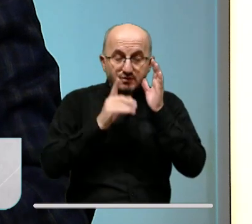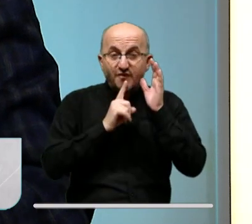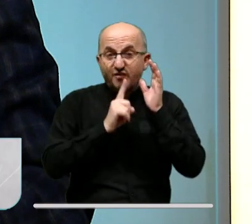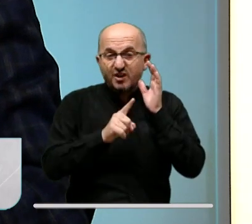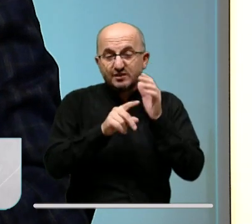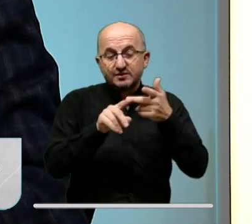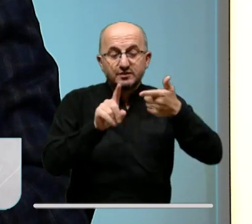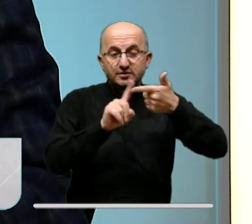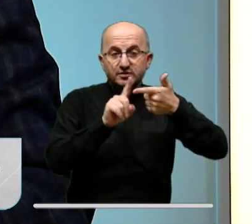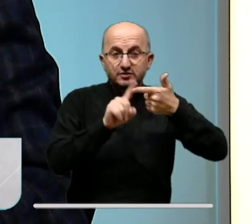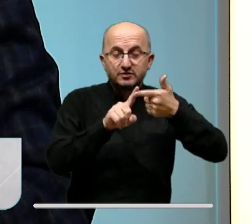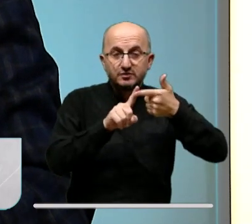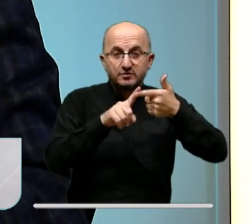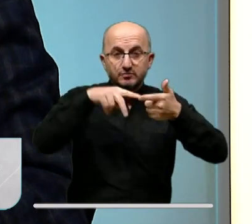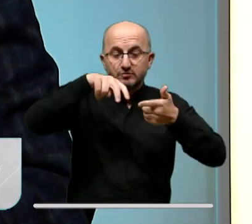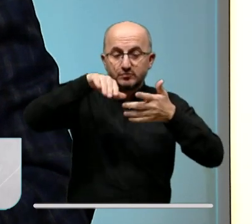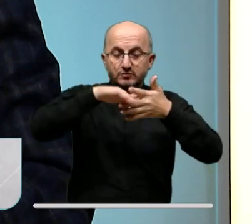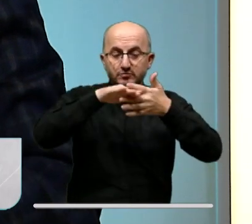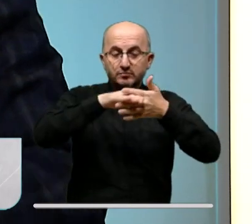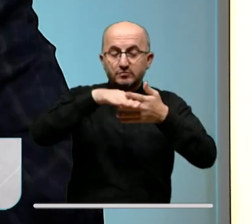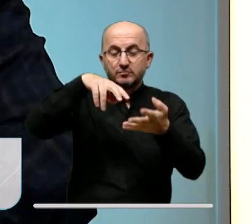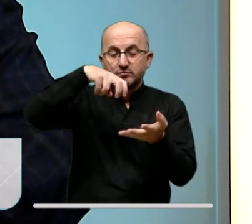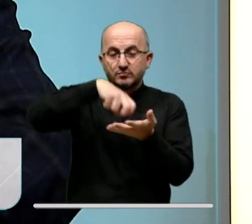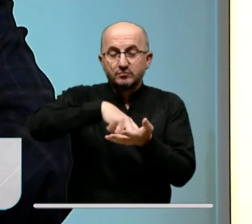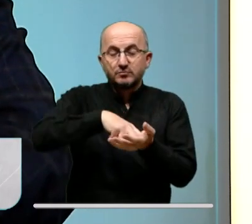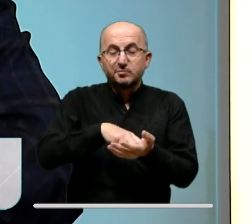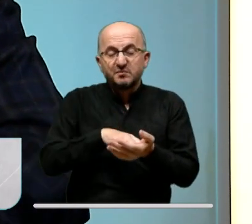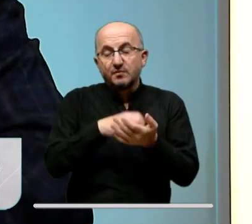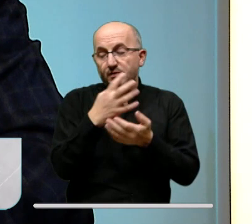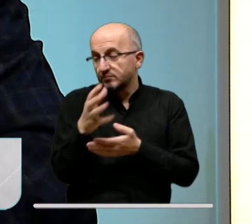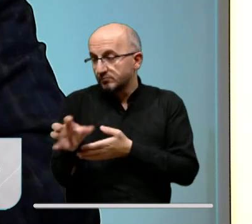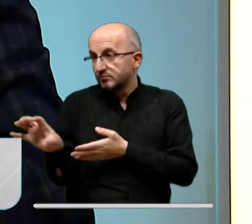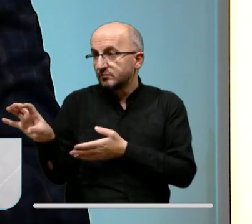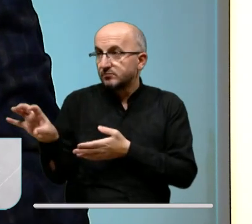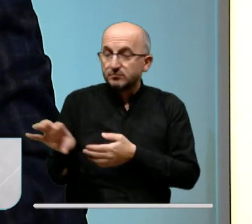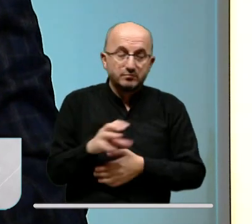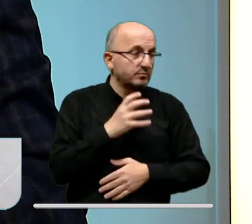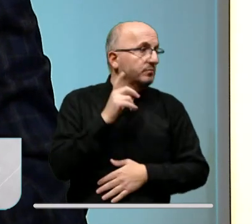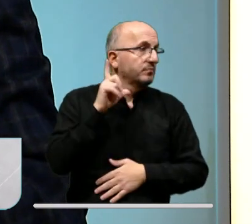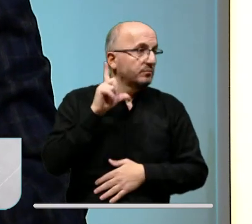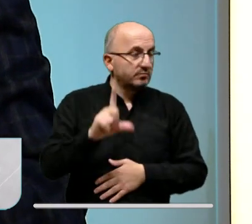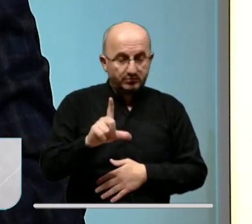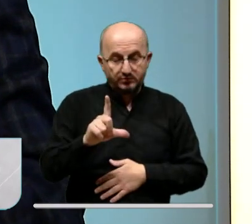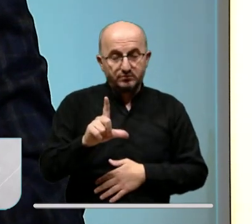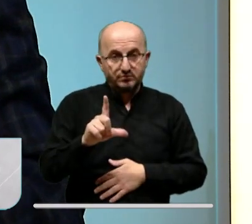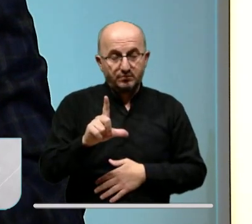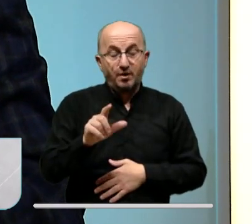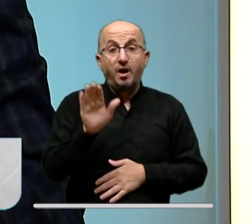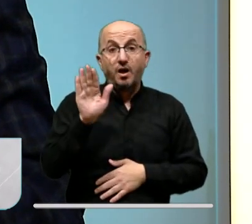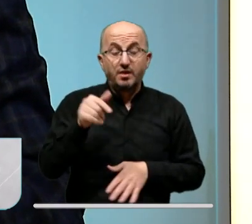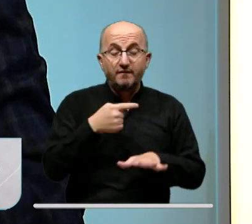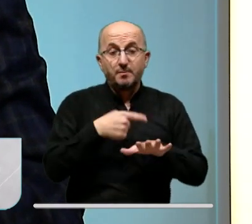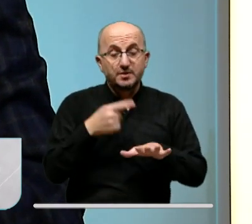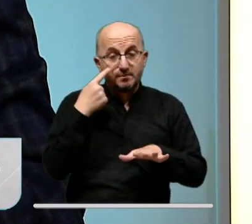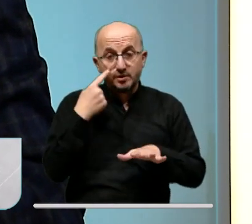ikinci rekatı Eee Efendim tahiyyatın da selam vermesi gerekir biliyorsunuz Hanefi mezhebine